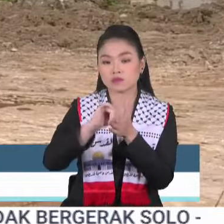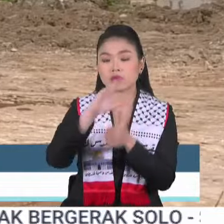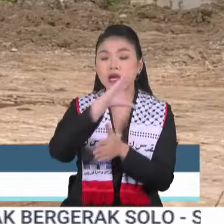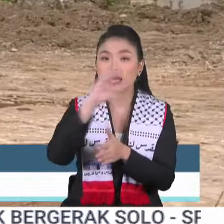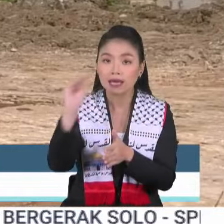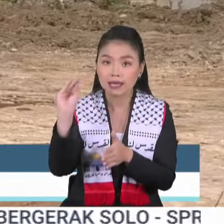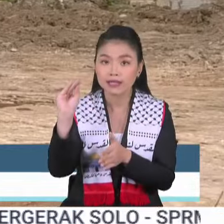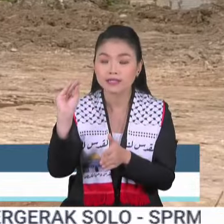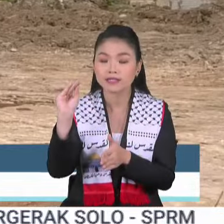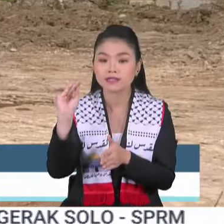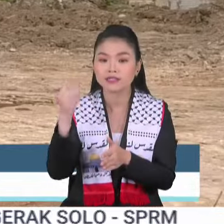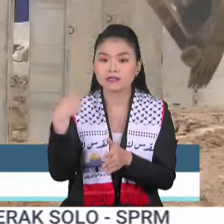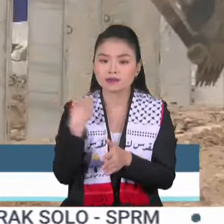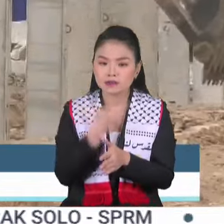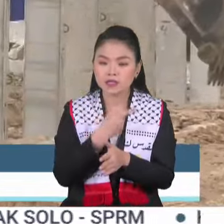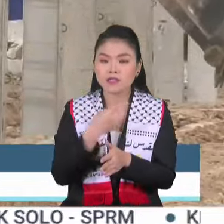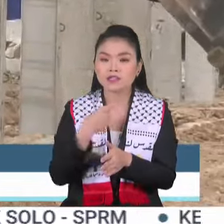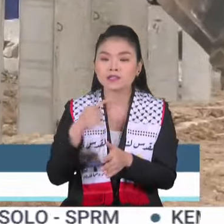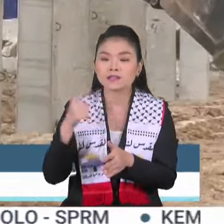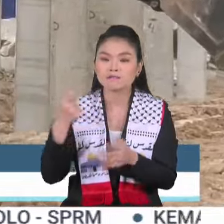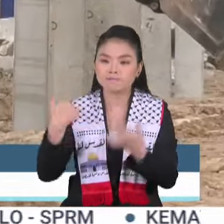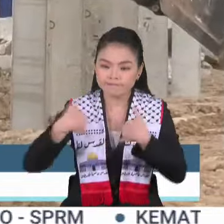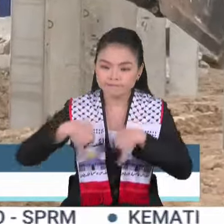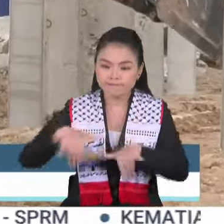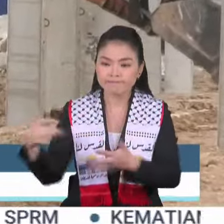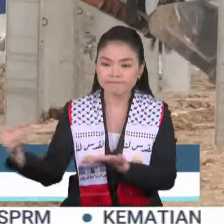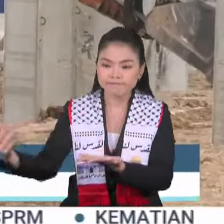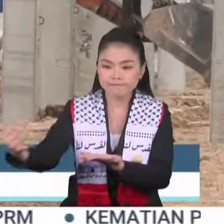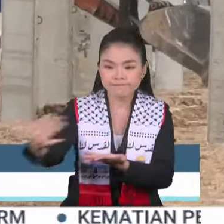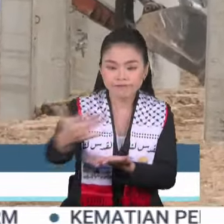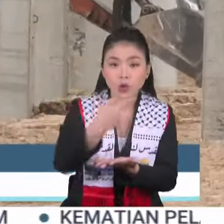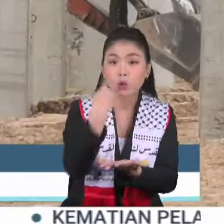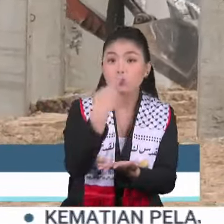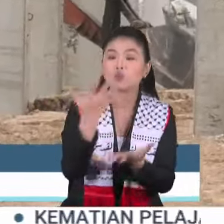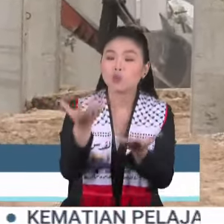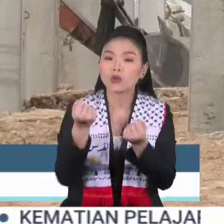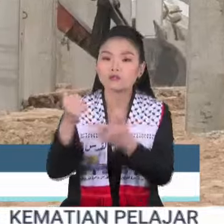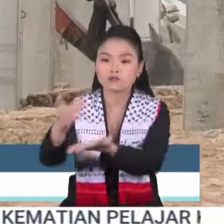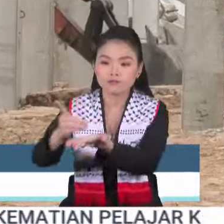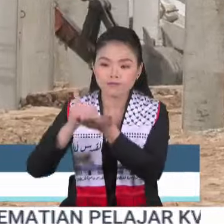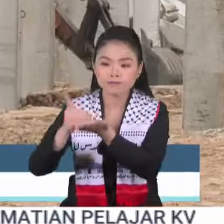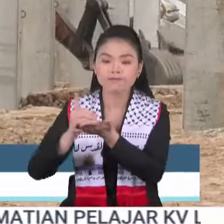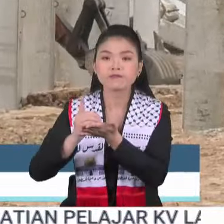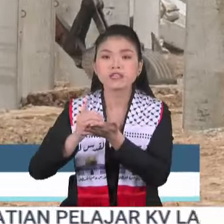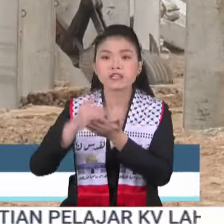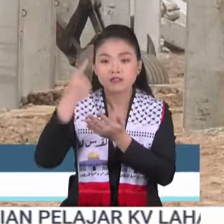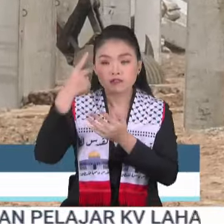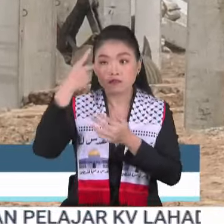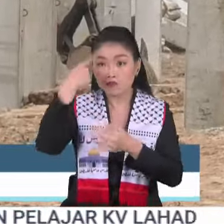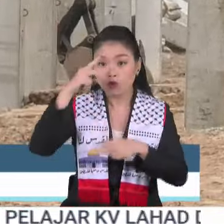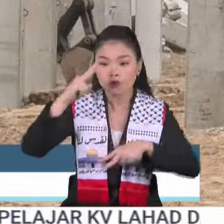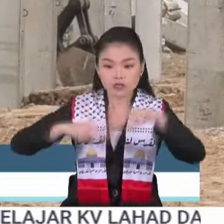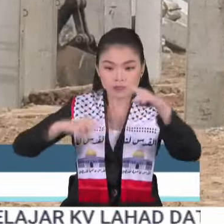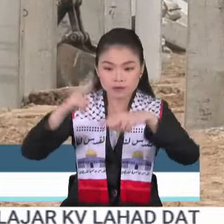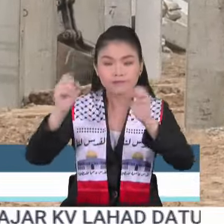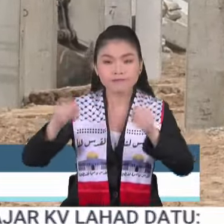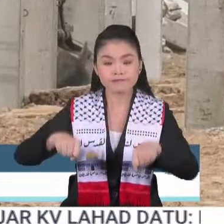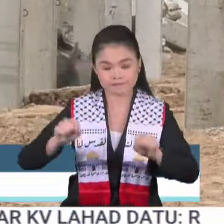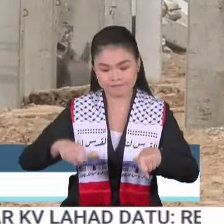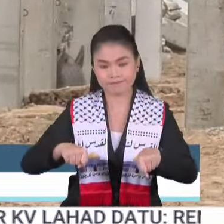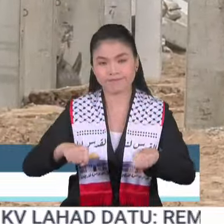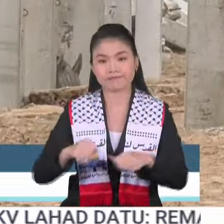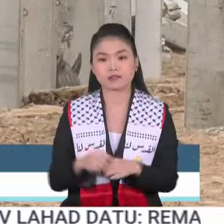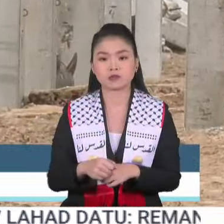masih menerima lagi mana-mana mereka yang ingin berwakaf untuk pembangunan ya. Kerana kita ada kurang lebih kurang